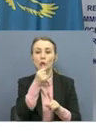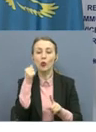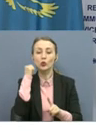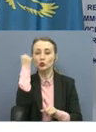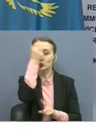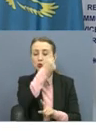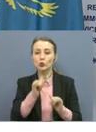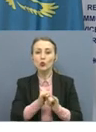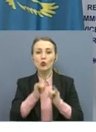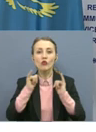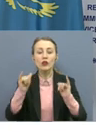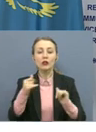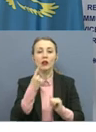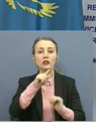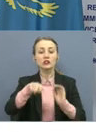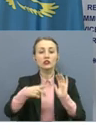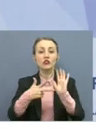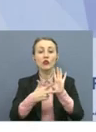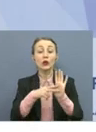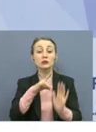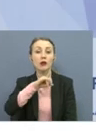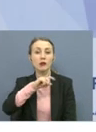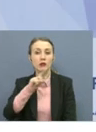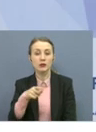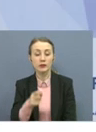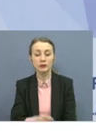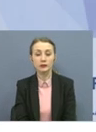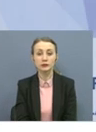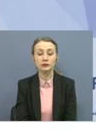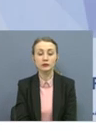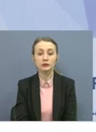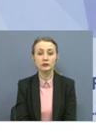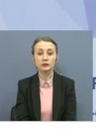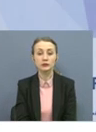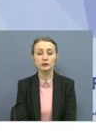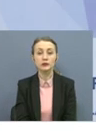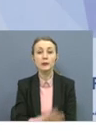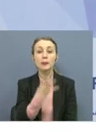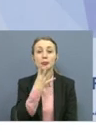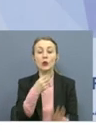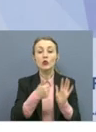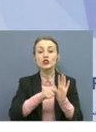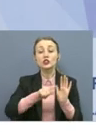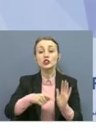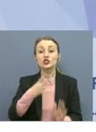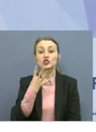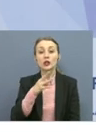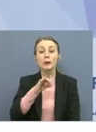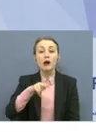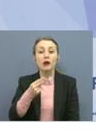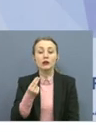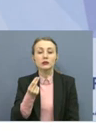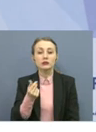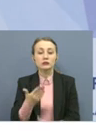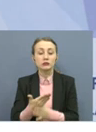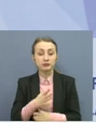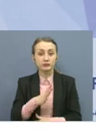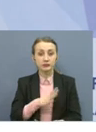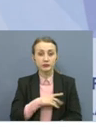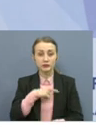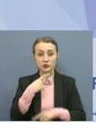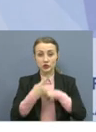астам тұрғын үй пайдалануға берілді. Программа развития продуктивной занятости. Жұмыспен қамту орталығы арқылы 1733